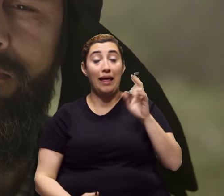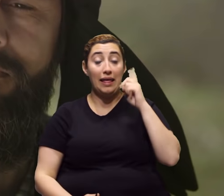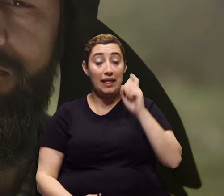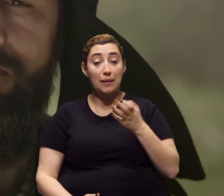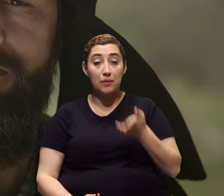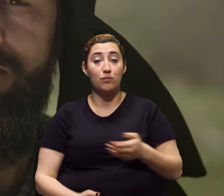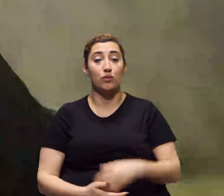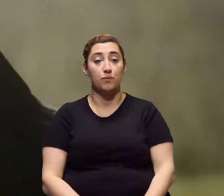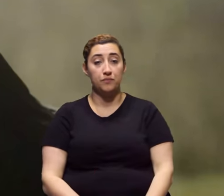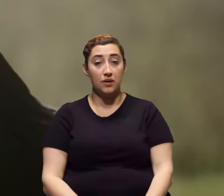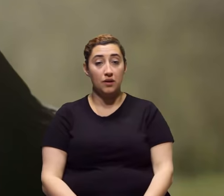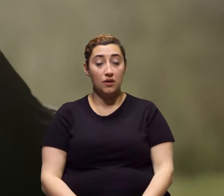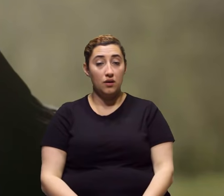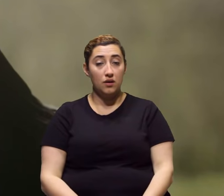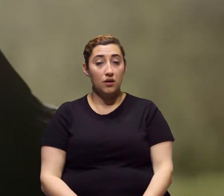bu canlar?